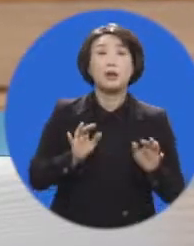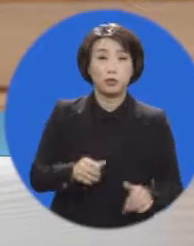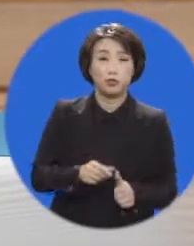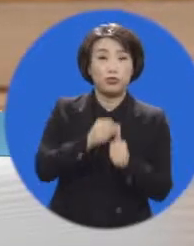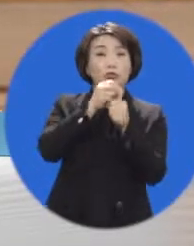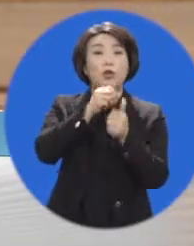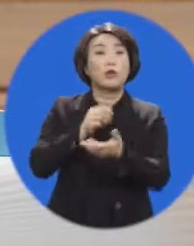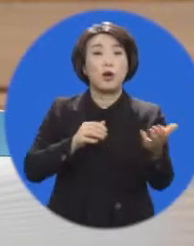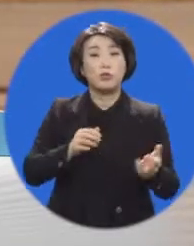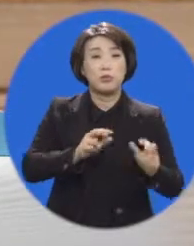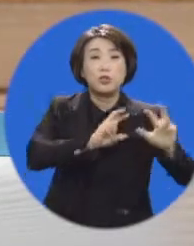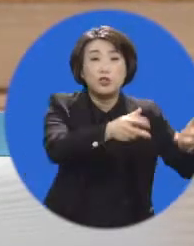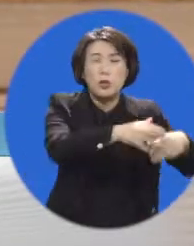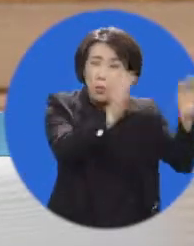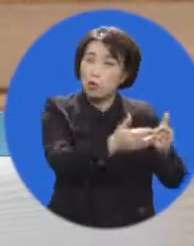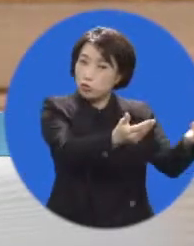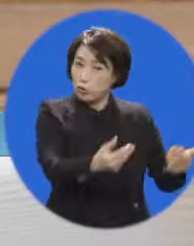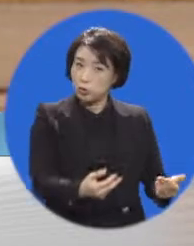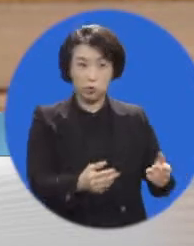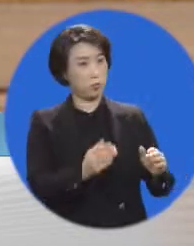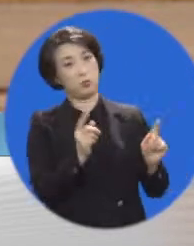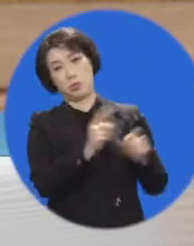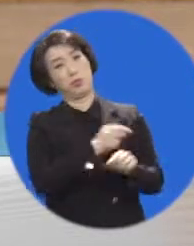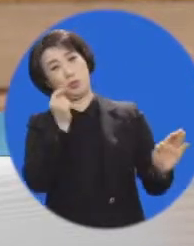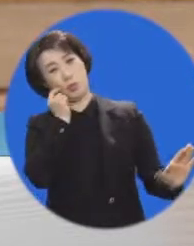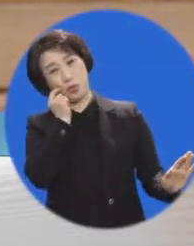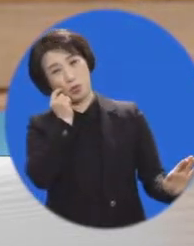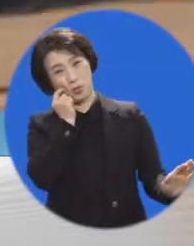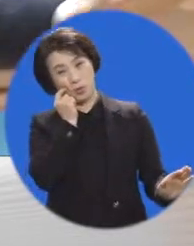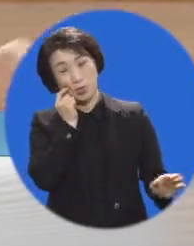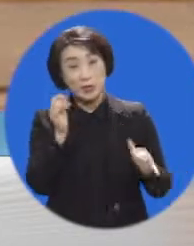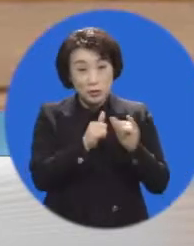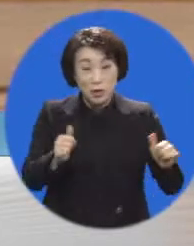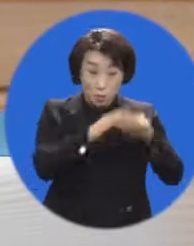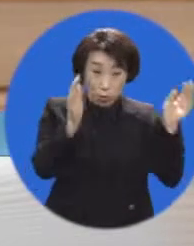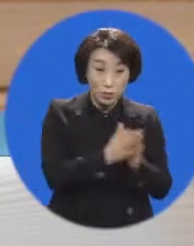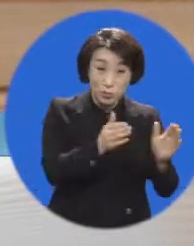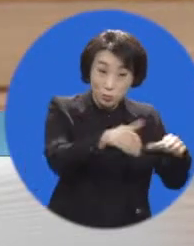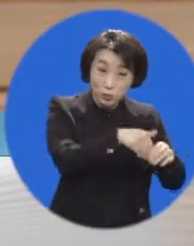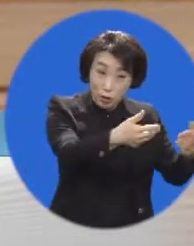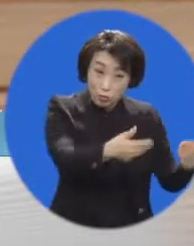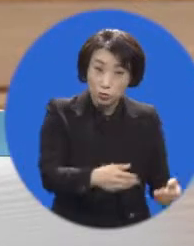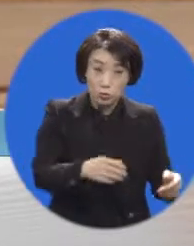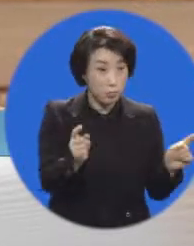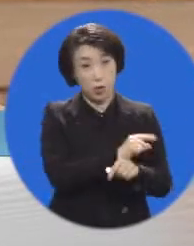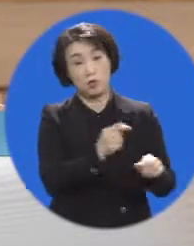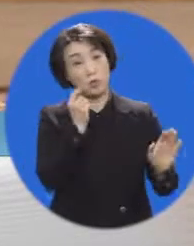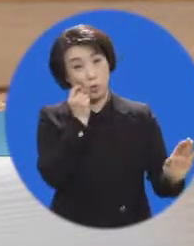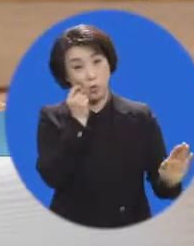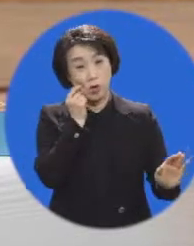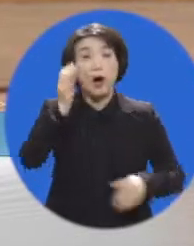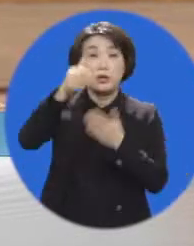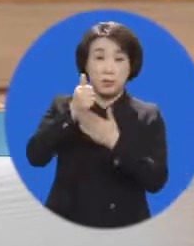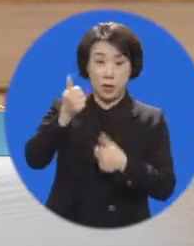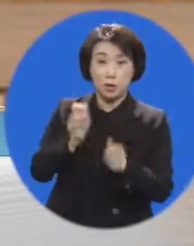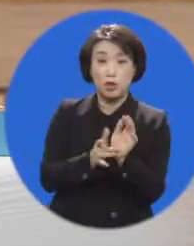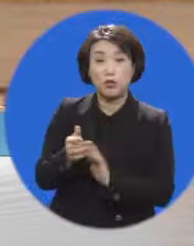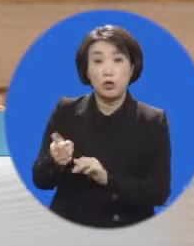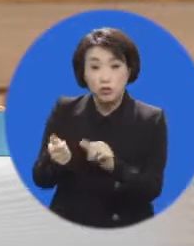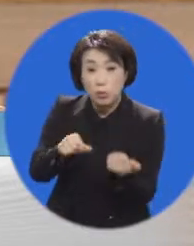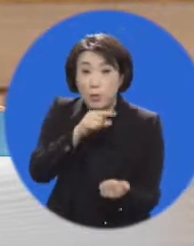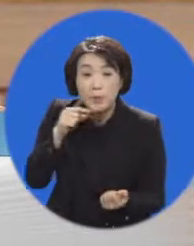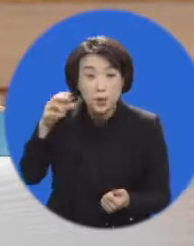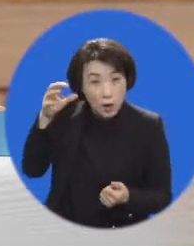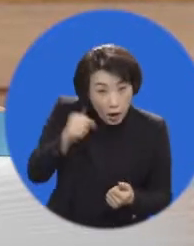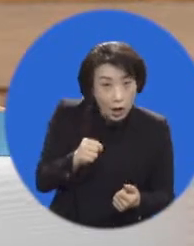지구를 줘도 안 되는 일이요, 인류의 모든 문명을 다 줘도 안 되는 일이요, 하나님의 아들의 죽음의